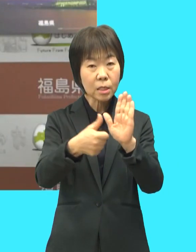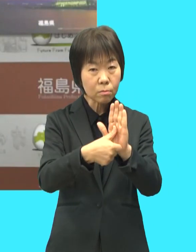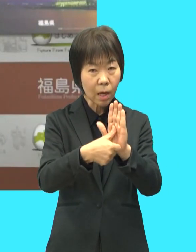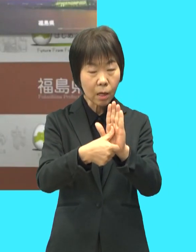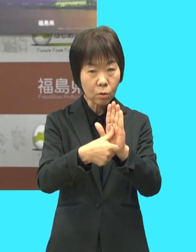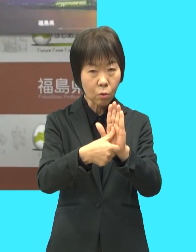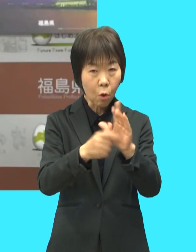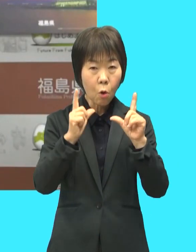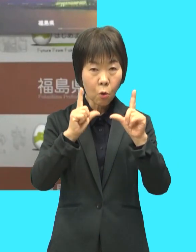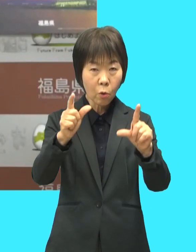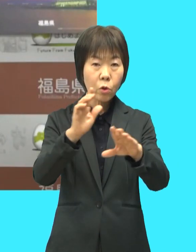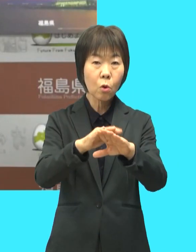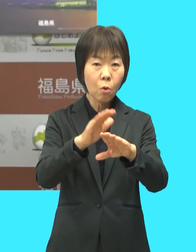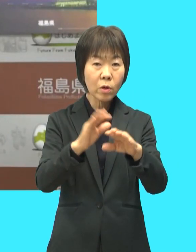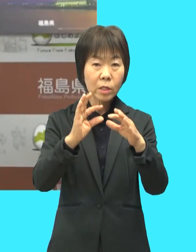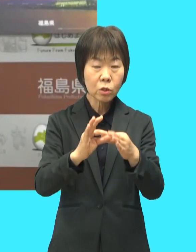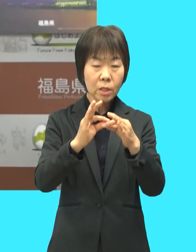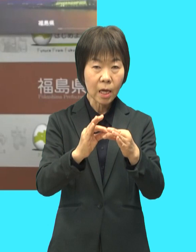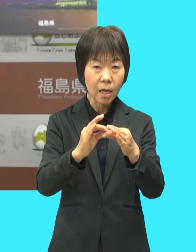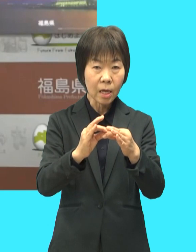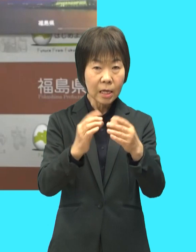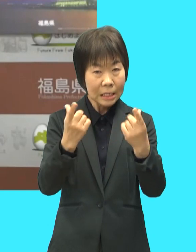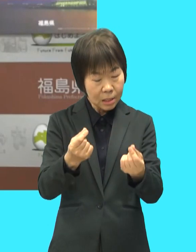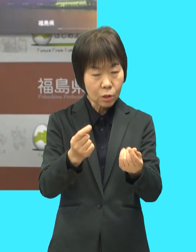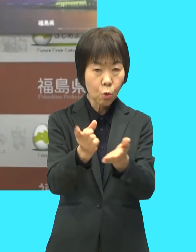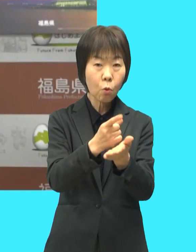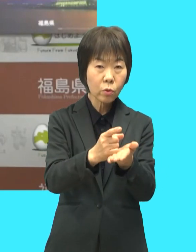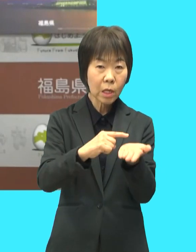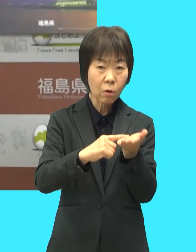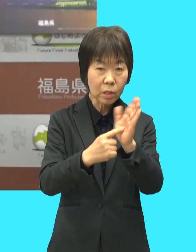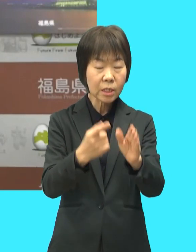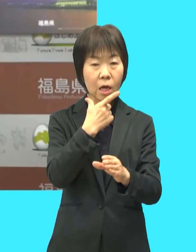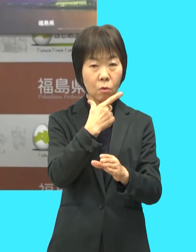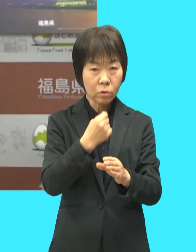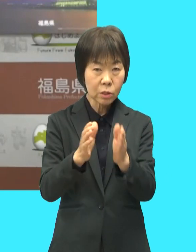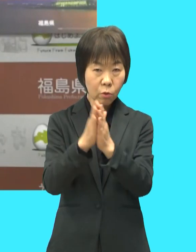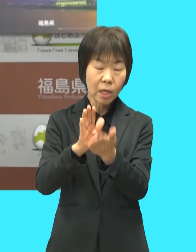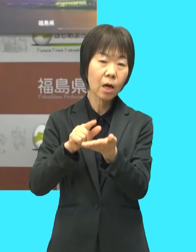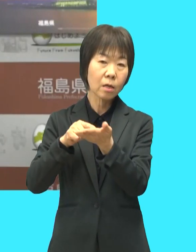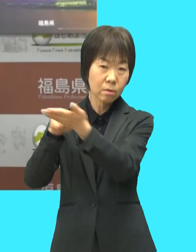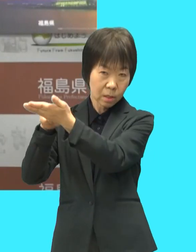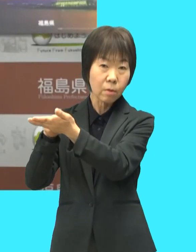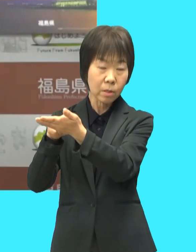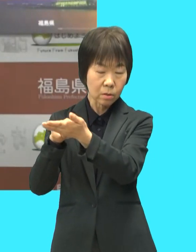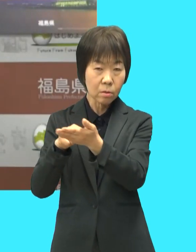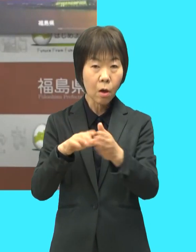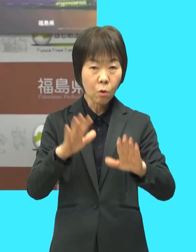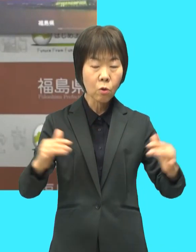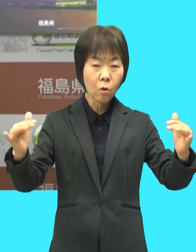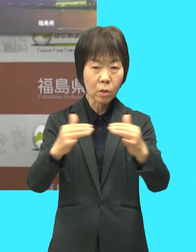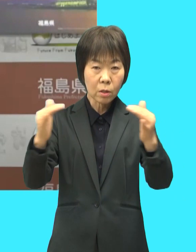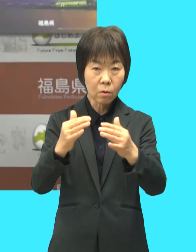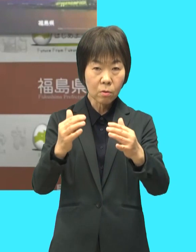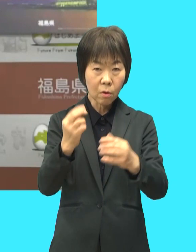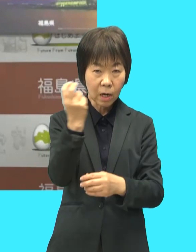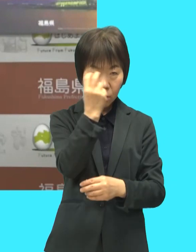表のあり方についてやはりしっかりと方向性を出していただくようにお願いをしているところであります。この議論を見